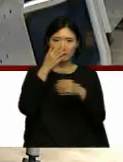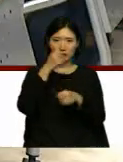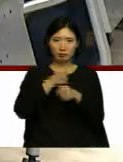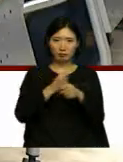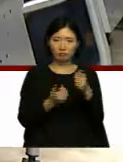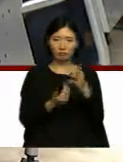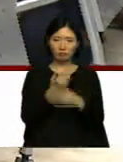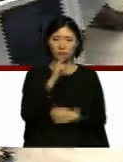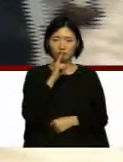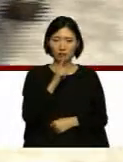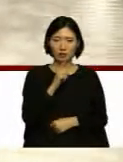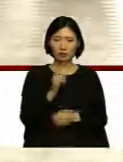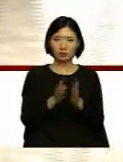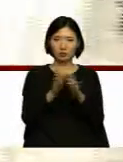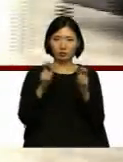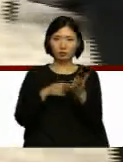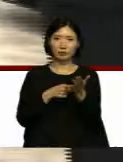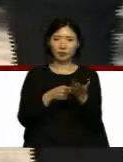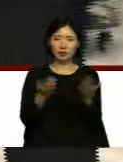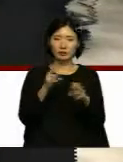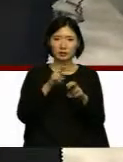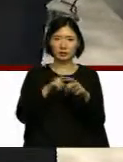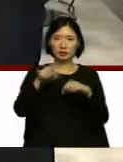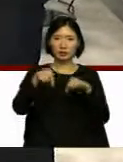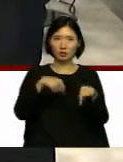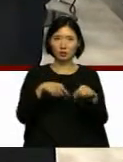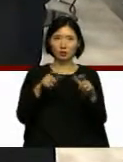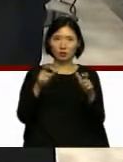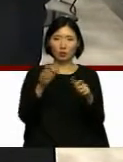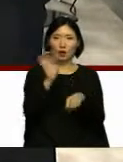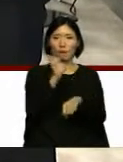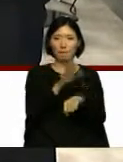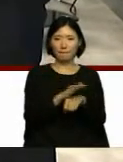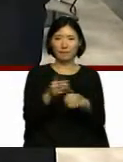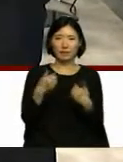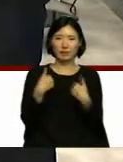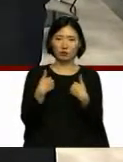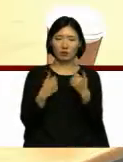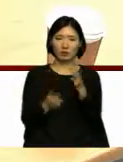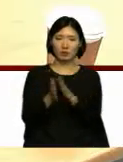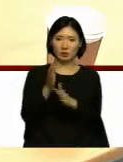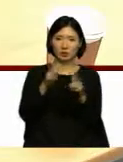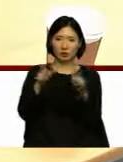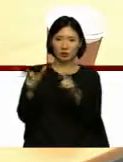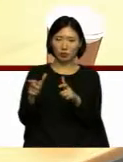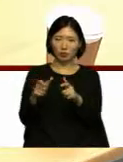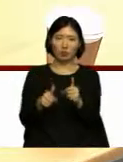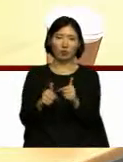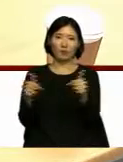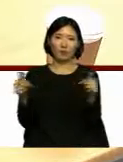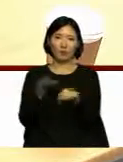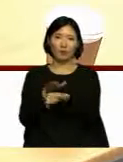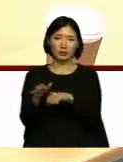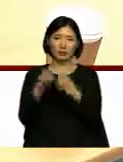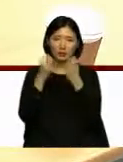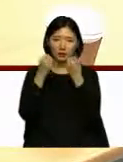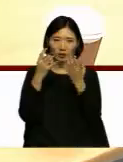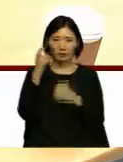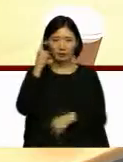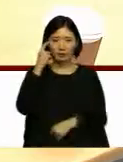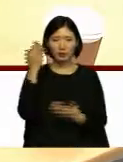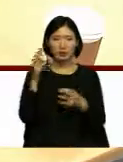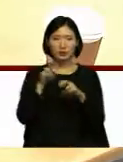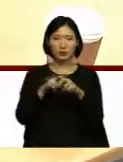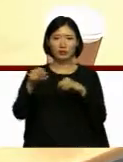밝혔습니다. 또 시군에서 제안한 일자리 정책을 도가 구매해 필요한 시군으로 확산하는 방식으로 새로운